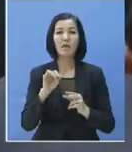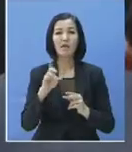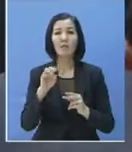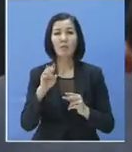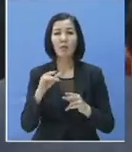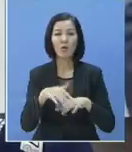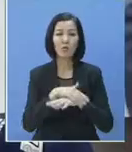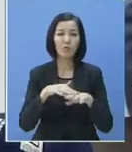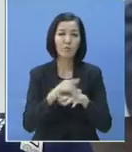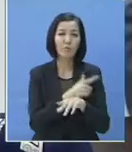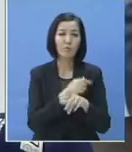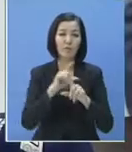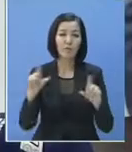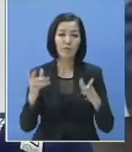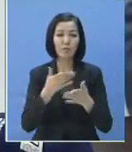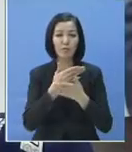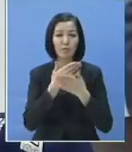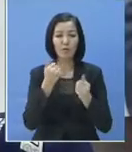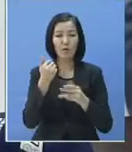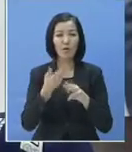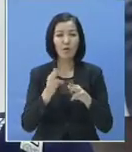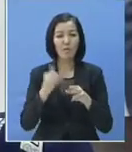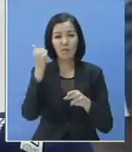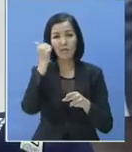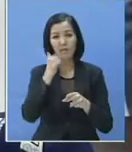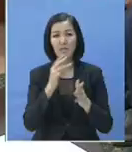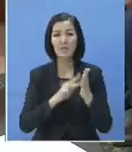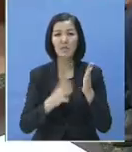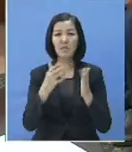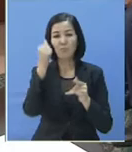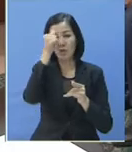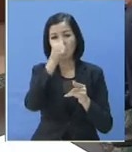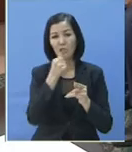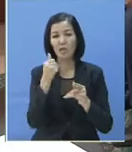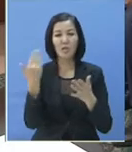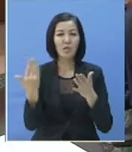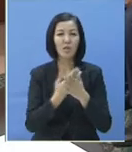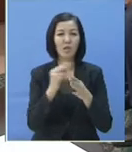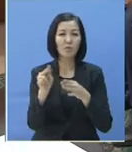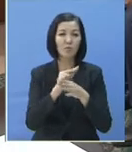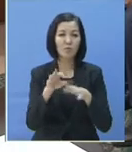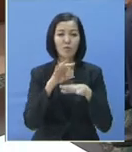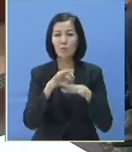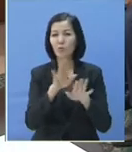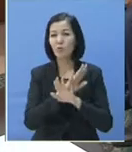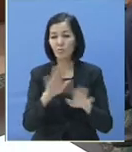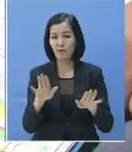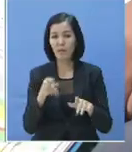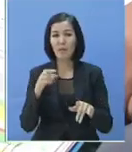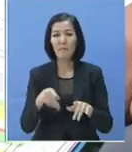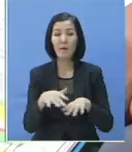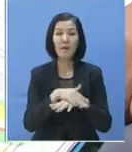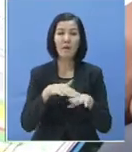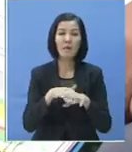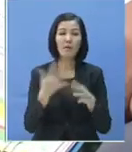қатты алаңдатады. Ауылдағы емхана әбден ескіріпті. 85 жылдан бері ешқандай жаңарту жұмыстары жүргізілмеген. Мыңнан аса халқы